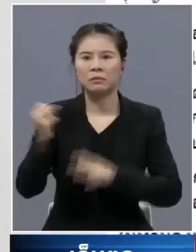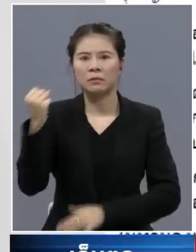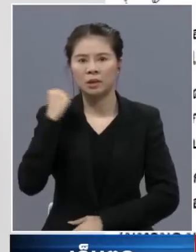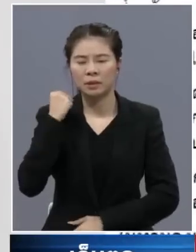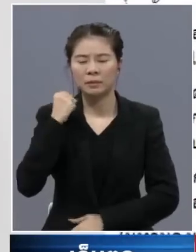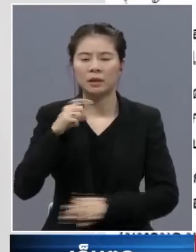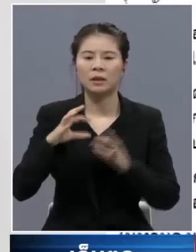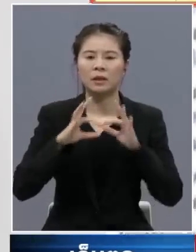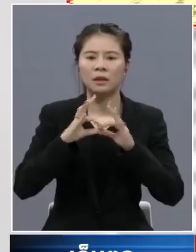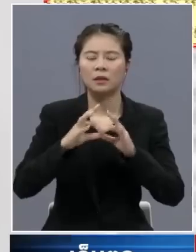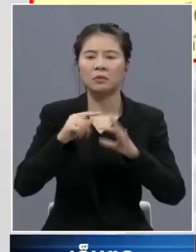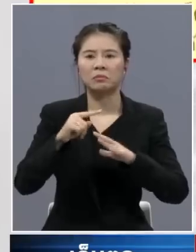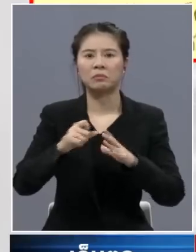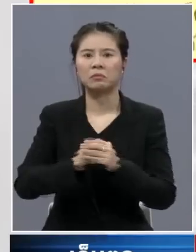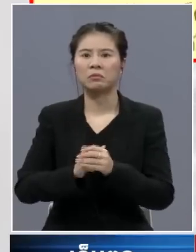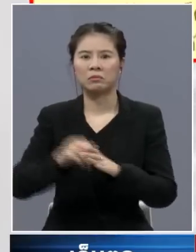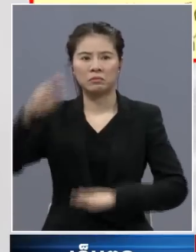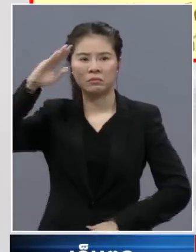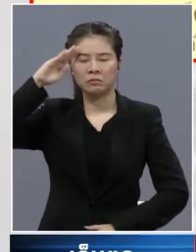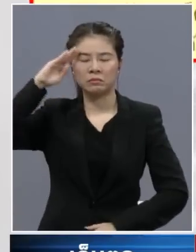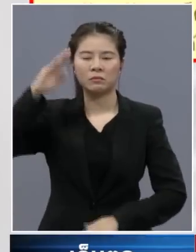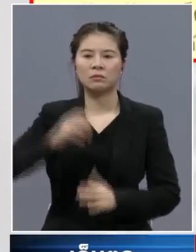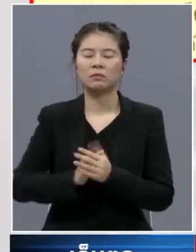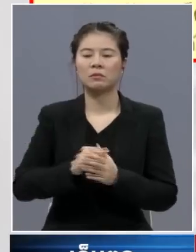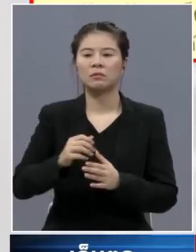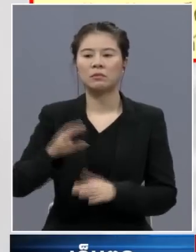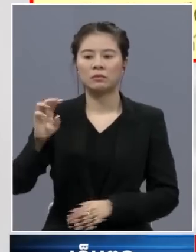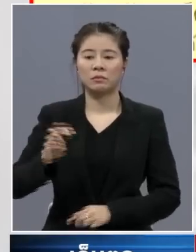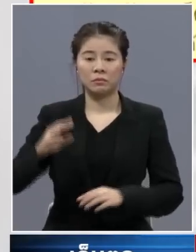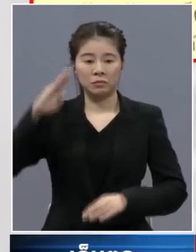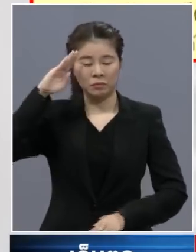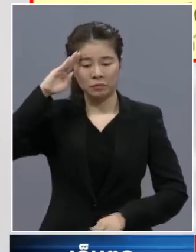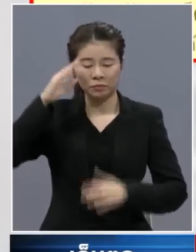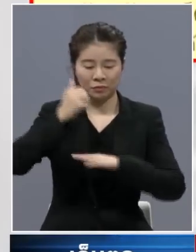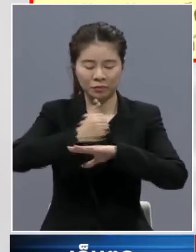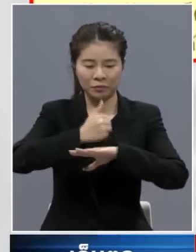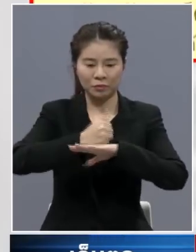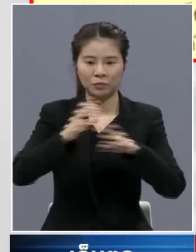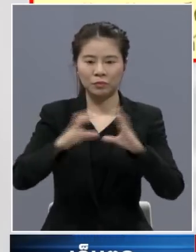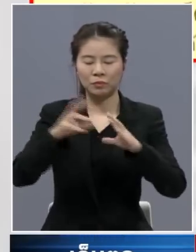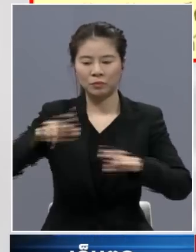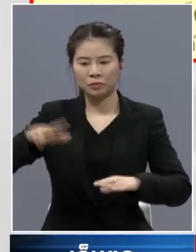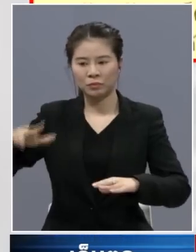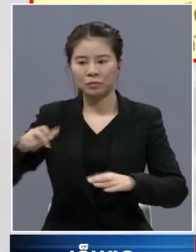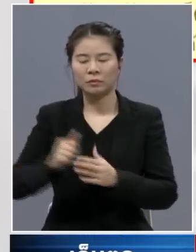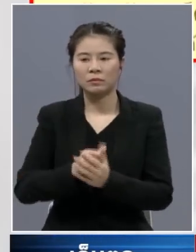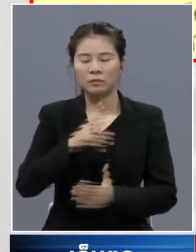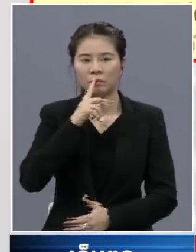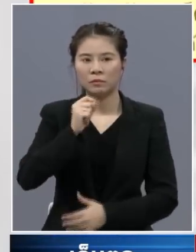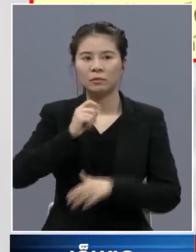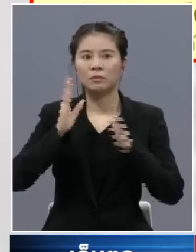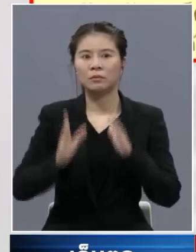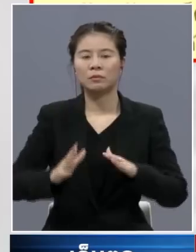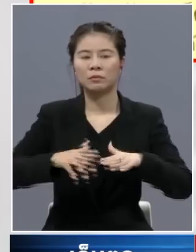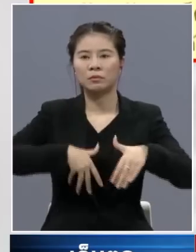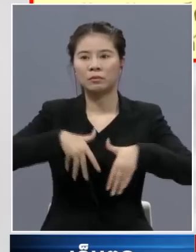การแล้วก็หวังว่าท่านหัวหน้าพรรคเพื่อไทยจะรักษามารยาทโดยการตอบคำถามต่อพี่น้องประชาชนด้วยครับ ครับเมื่อรายการ Morning Nation ของ Nation